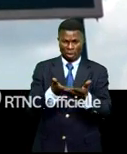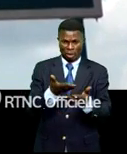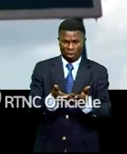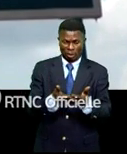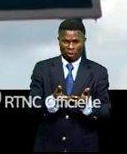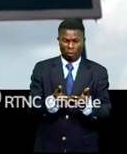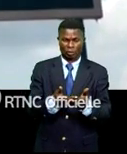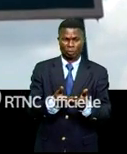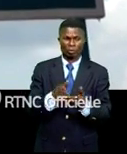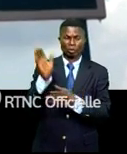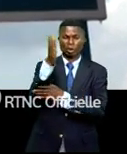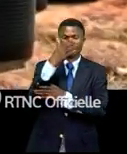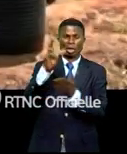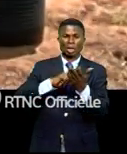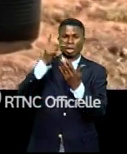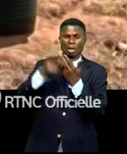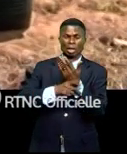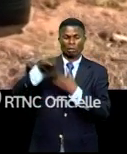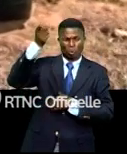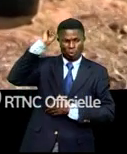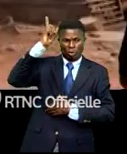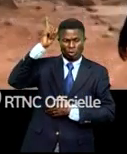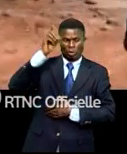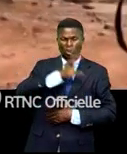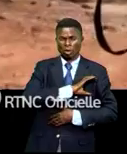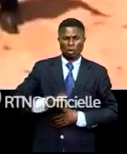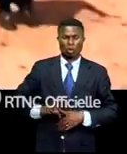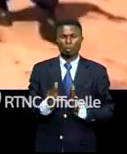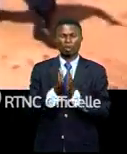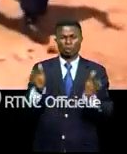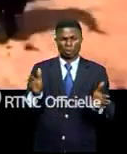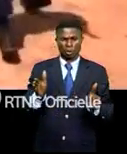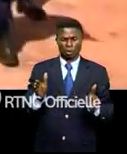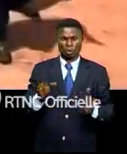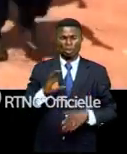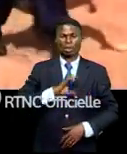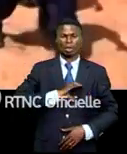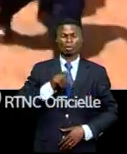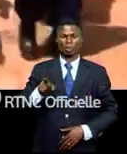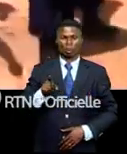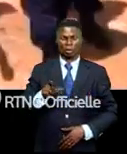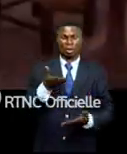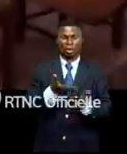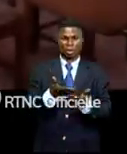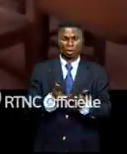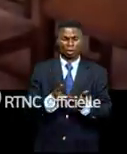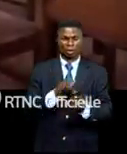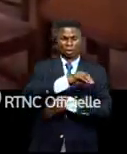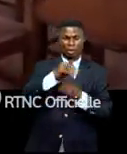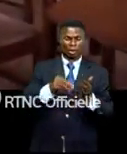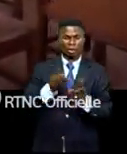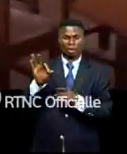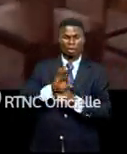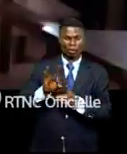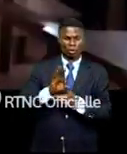prend corps le vieux projet tant caressé par le commissariat général de la police. Il s'agit du centre de